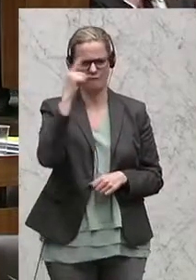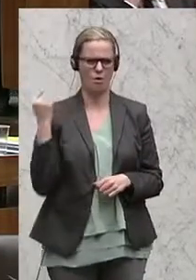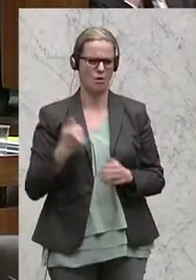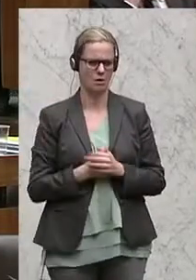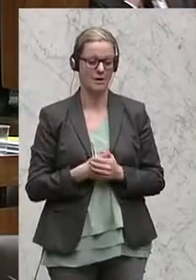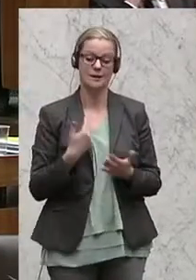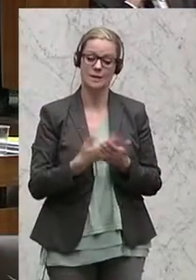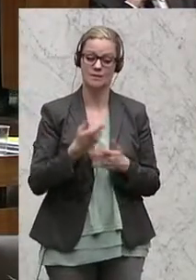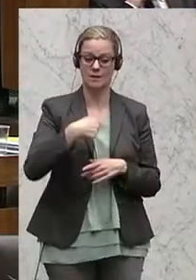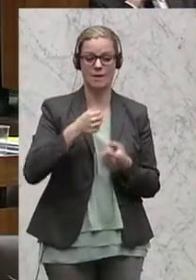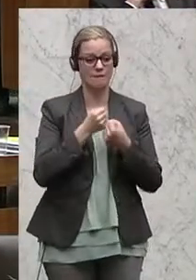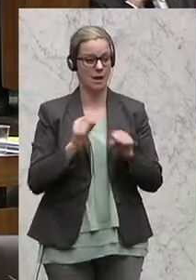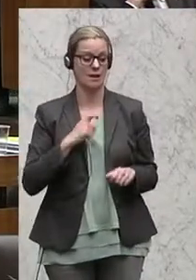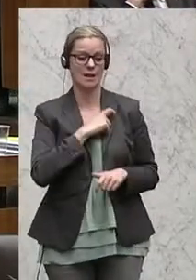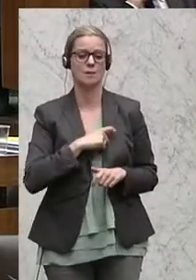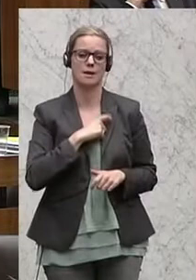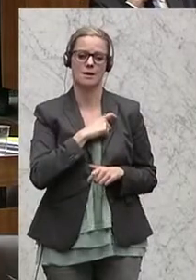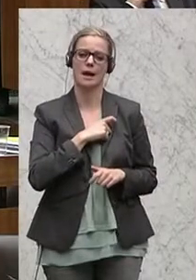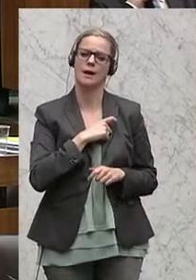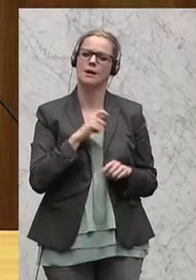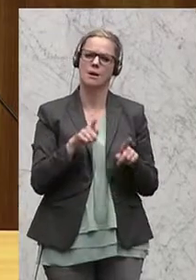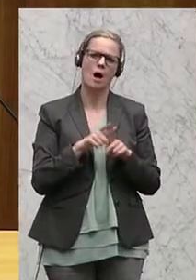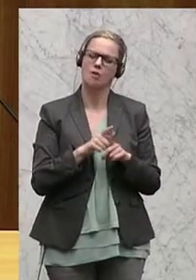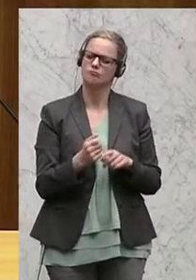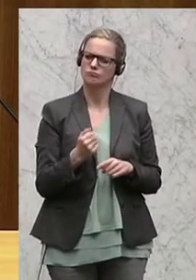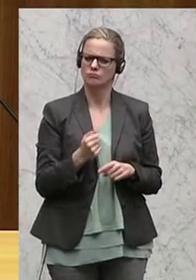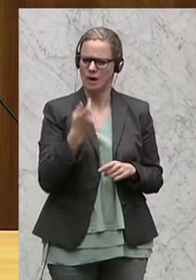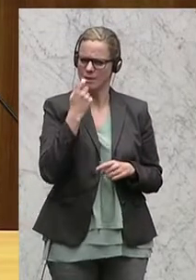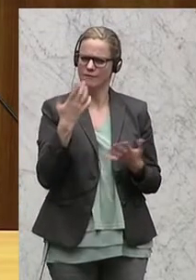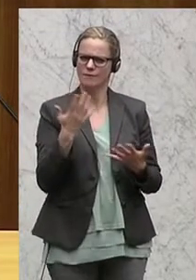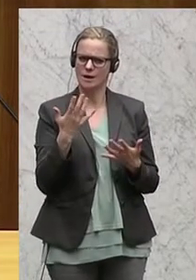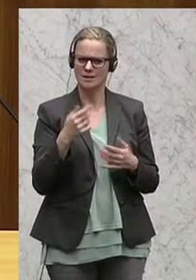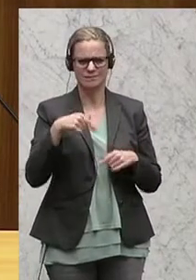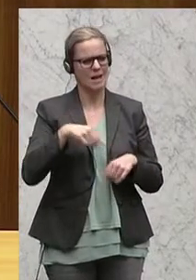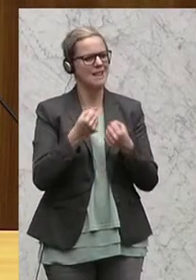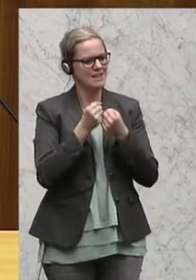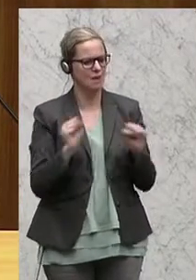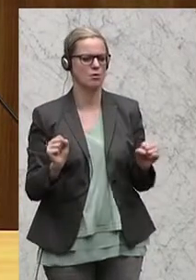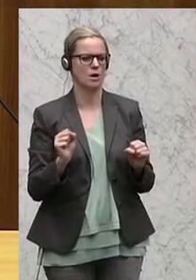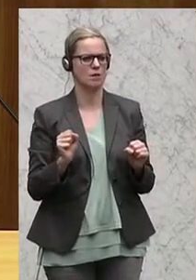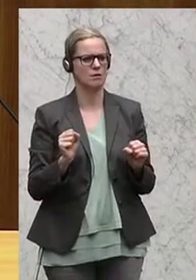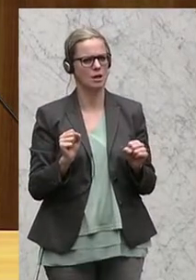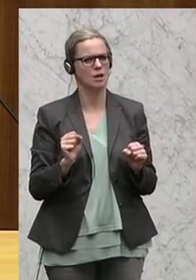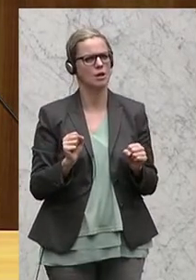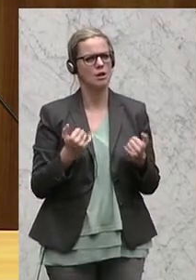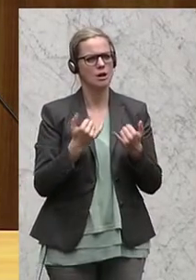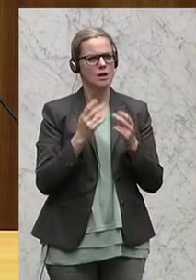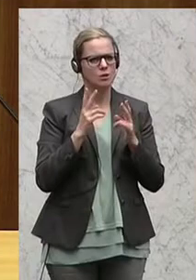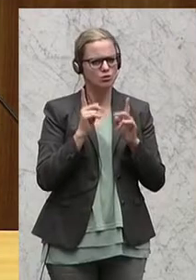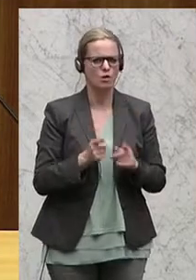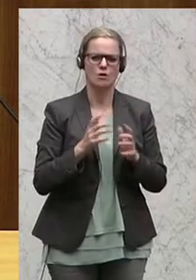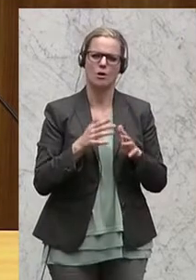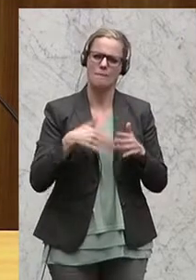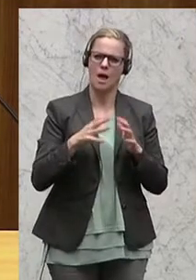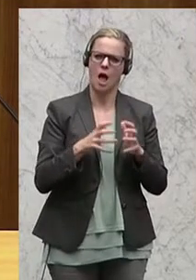Deswegen sind wir Freiheitliche auch sehr stark dafür, die Instrumente dieser Demokratie noch weiter auszubauen, insbesondere die